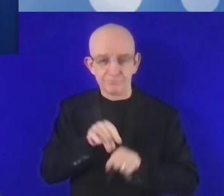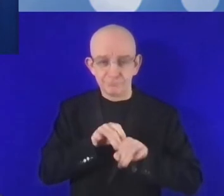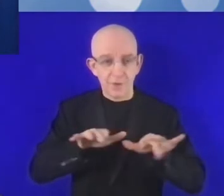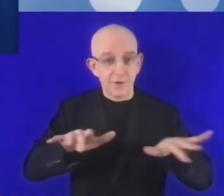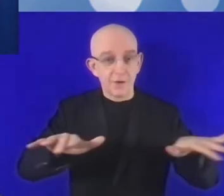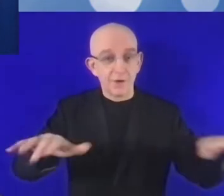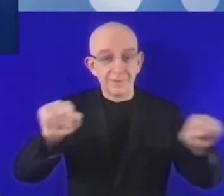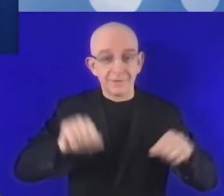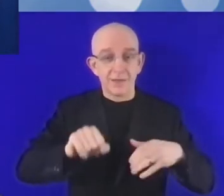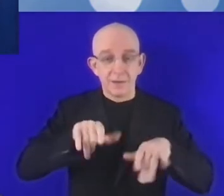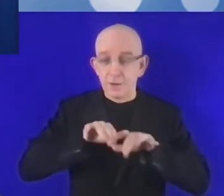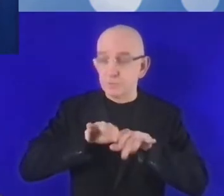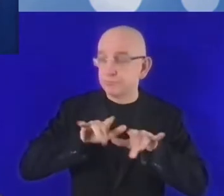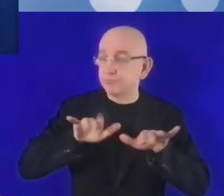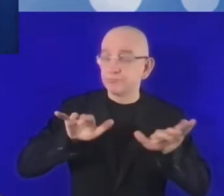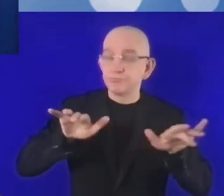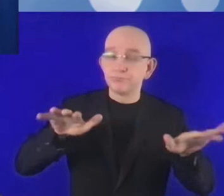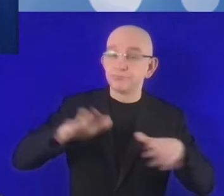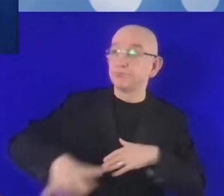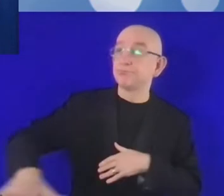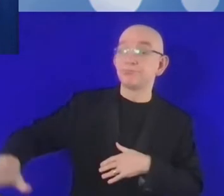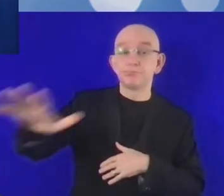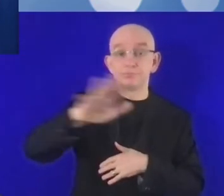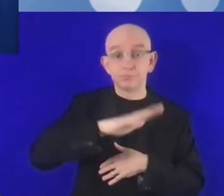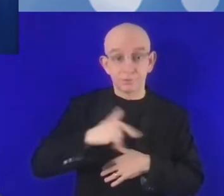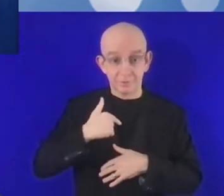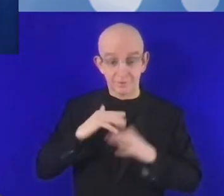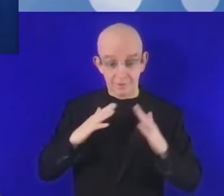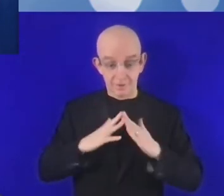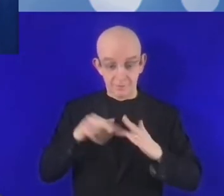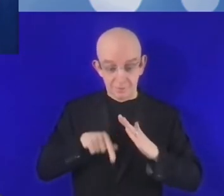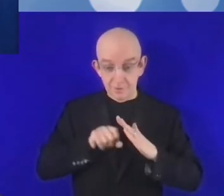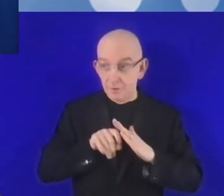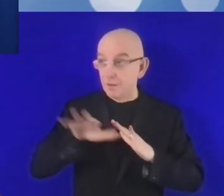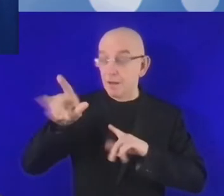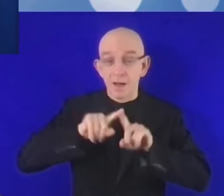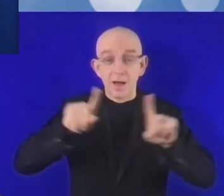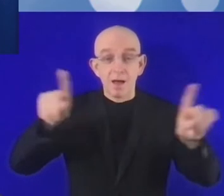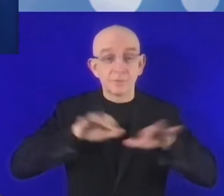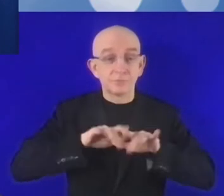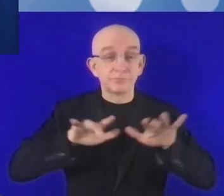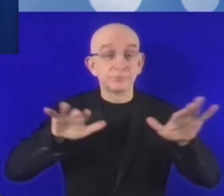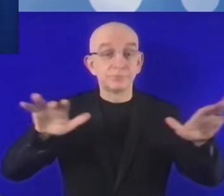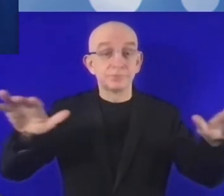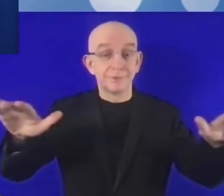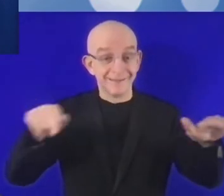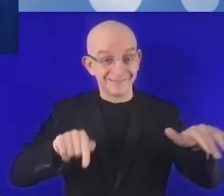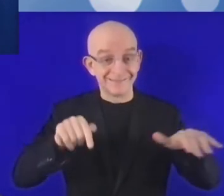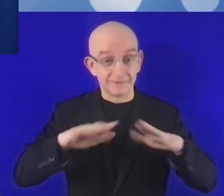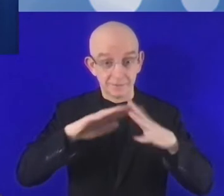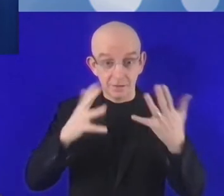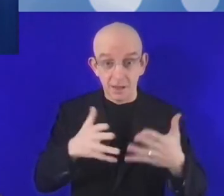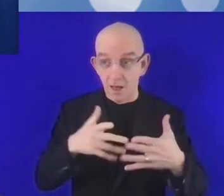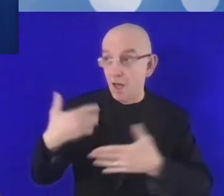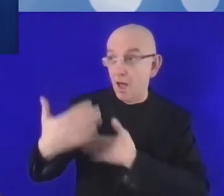Voulons-nous élargir, étendre jusqu'à l'infini les limites d'Internet ? Le réseau mondial est-il au contraire la